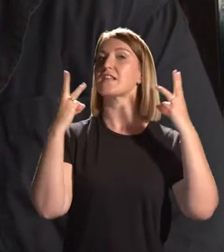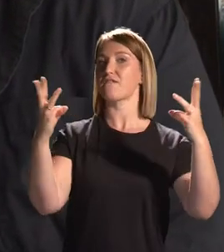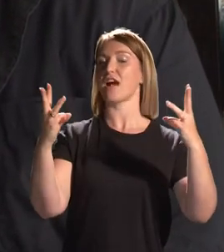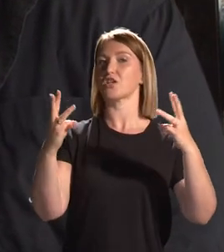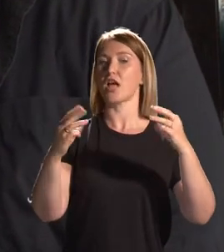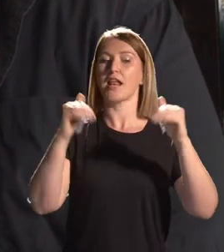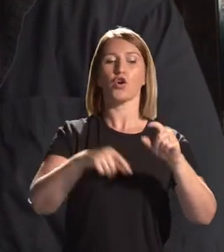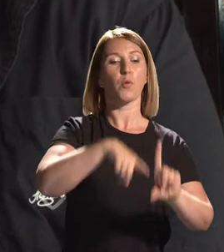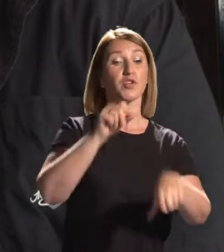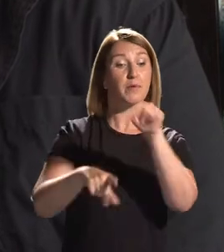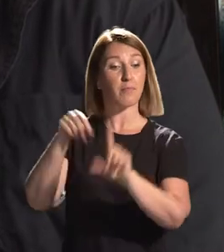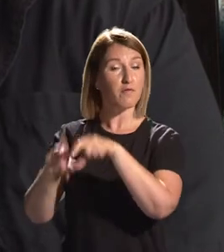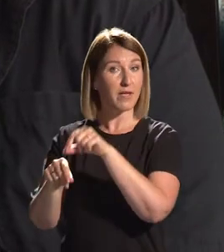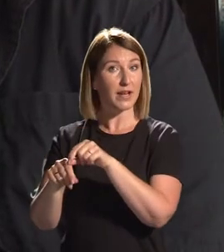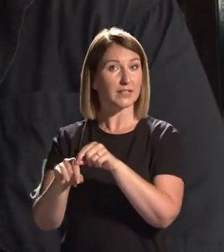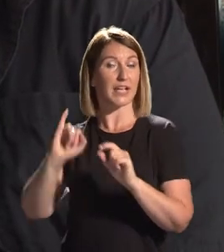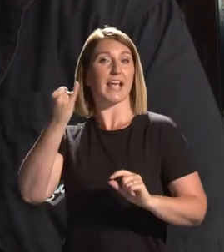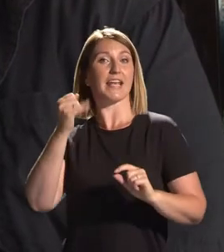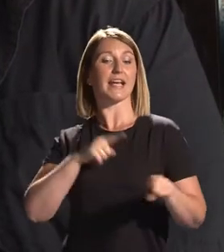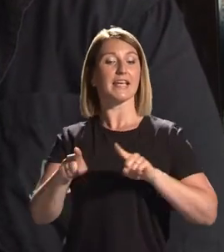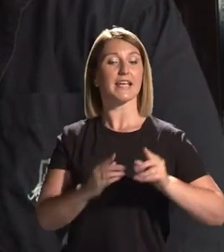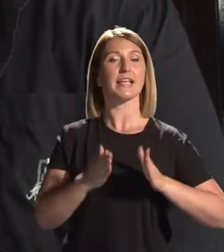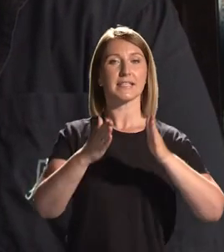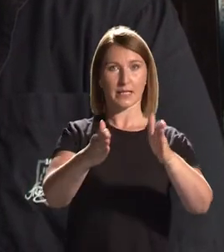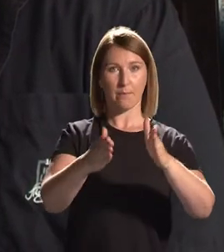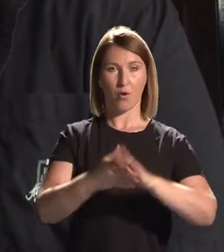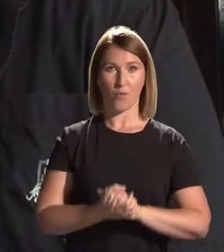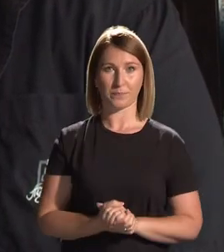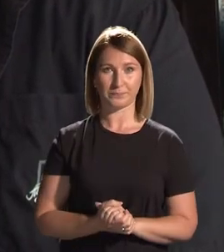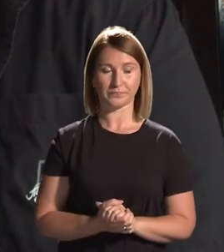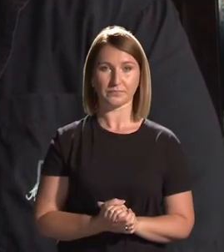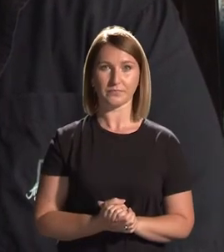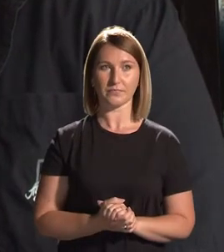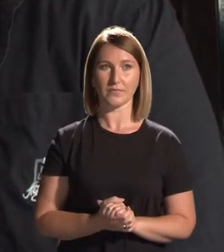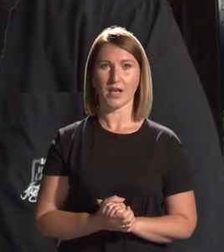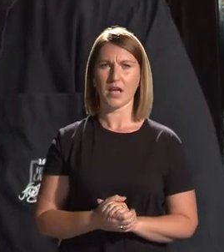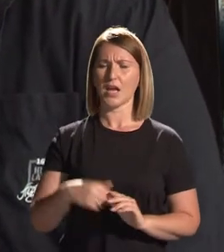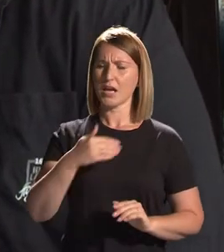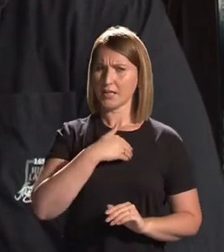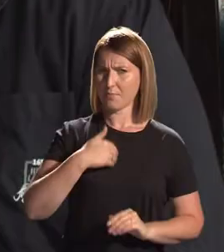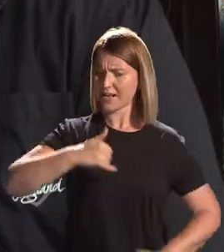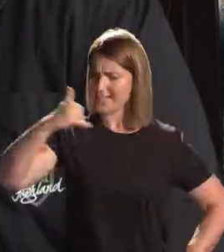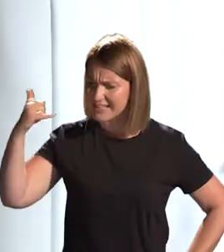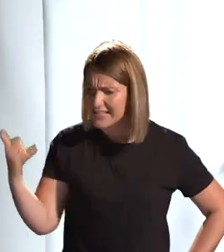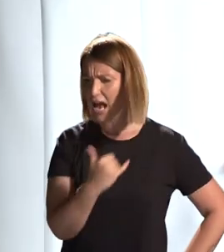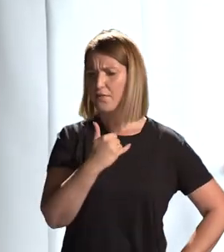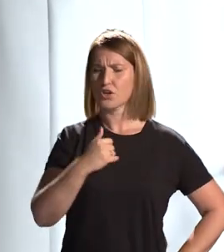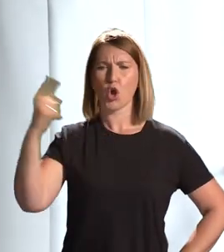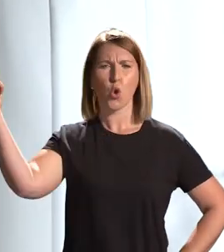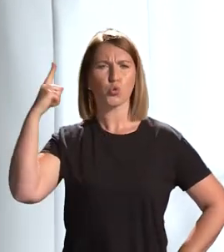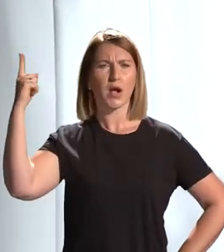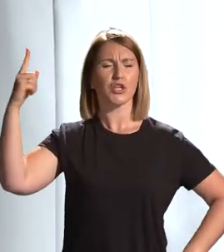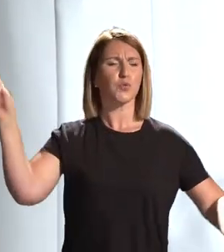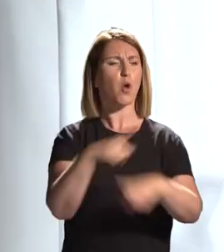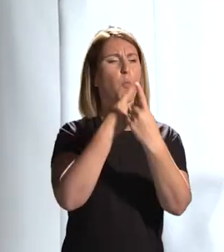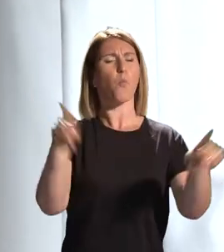powybierać, porobić to. I jeszcze bym tak powiedział, że Myśmy zawsze słuchali muzyki i on po prostu